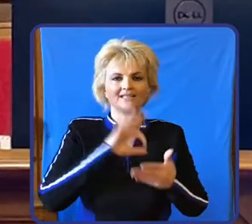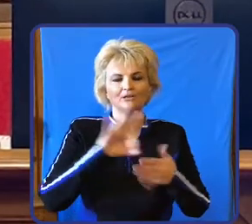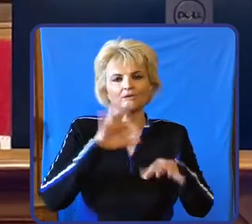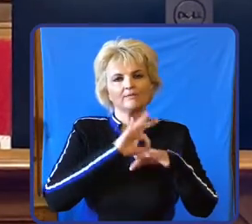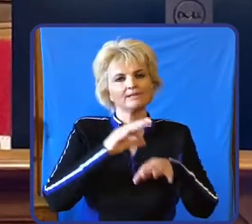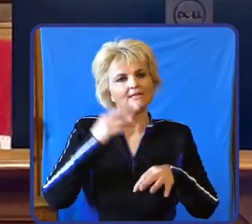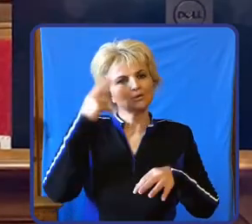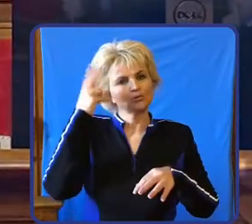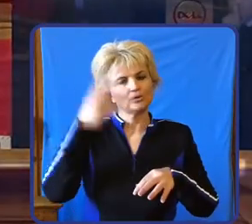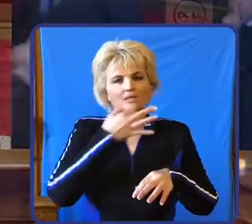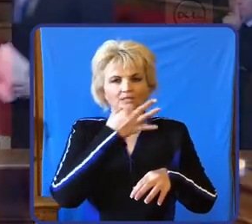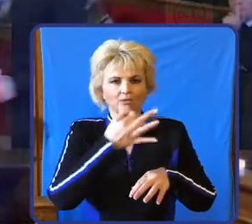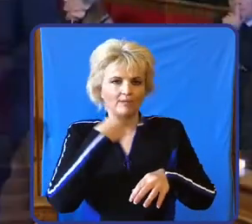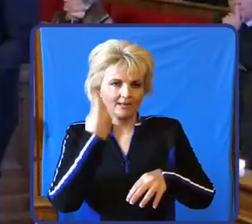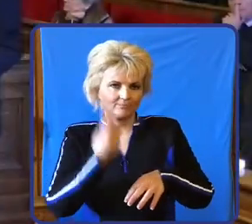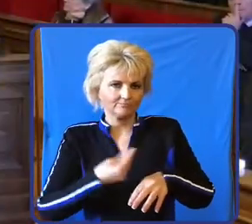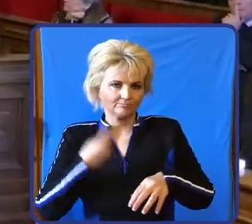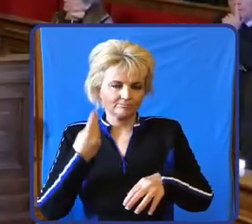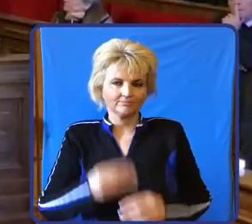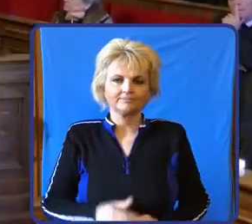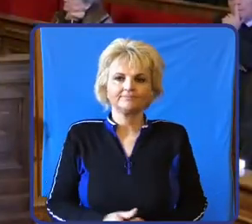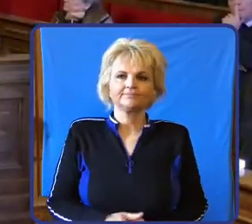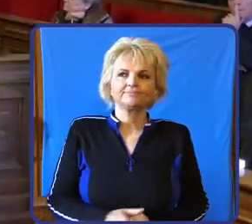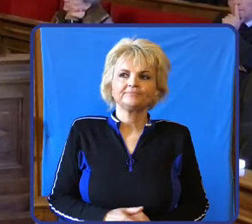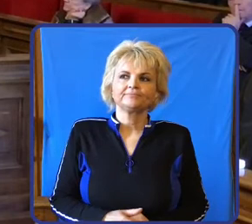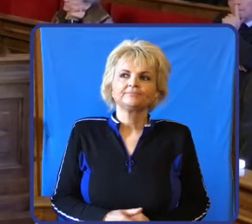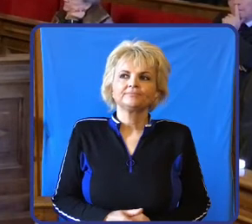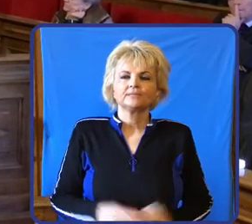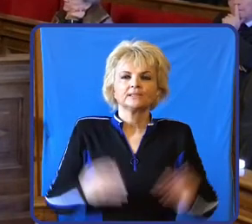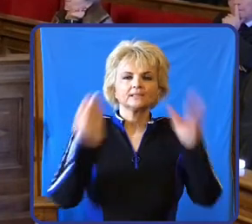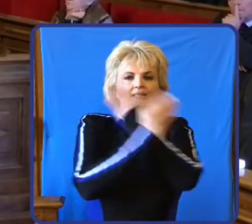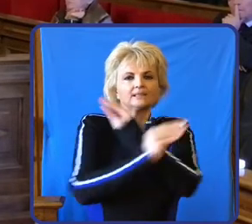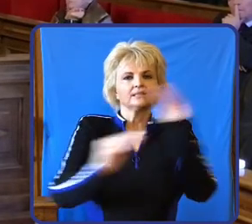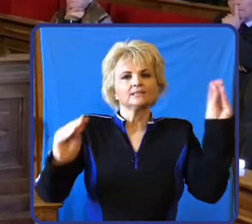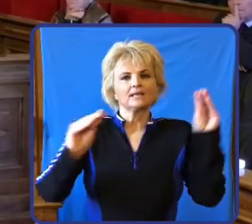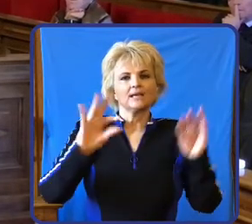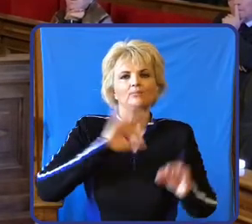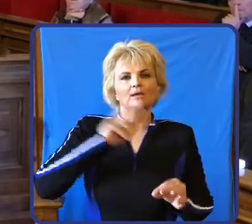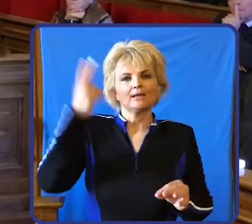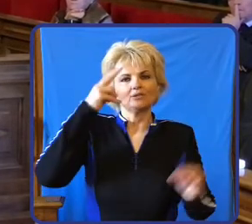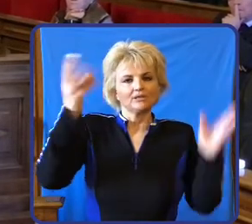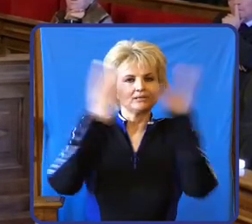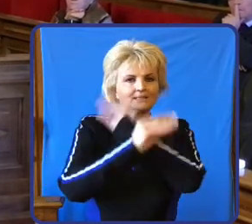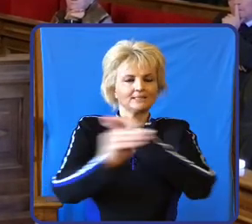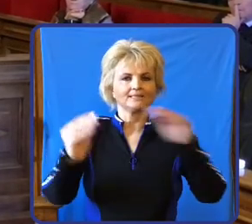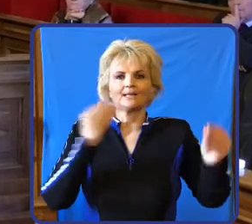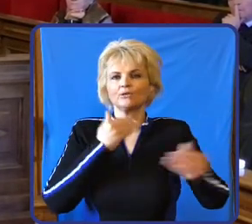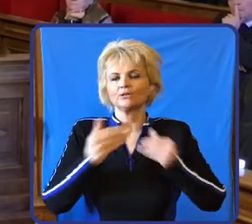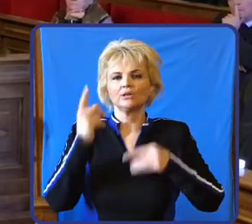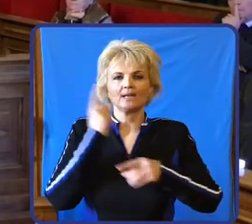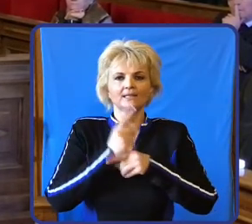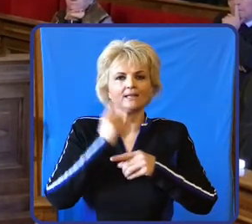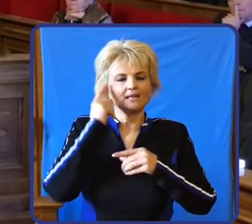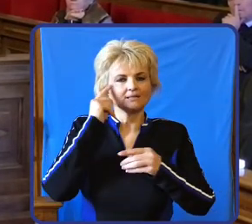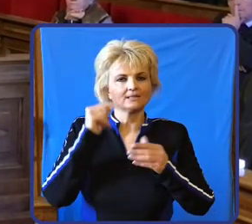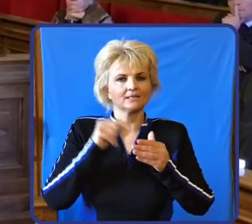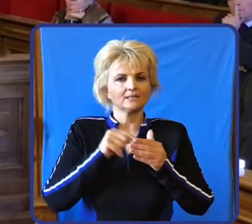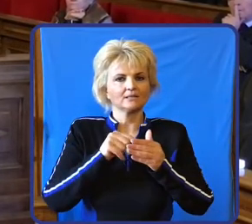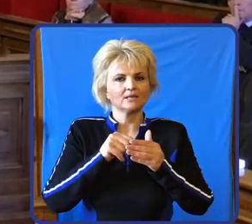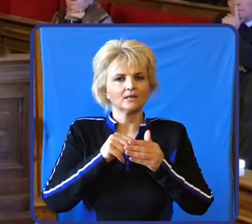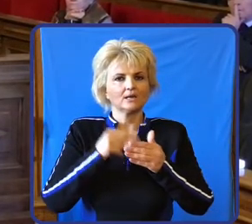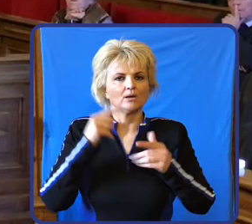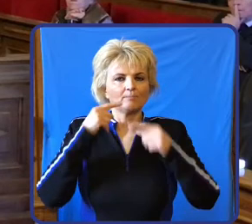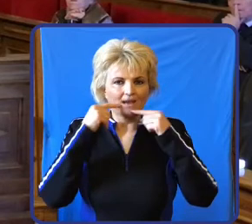hogy terje meg a szóbeli terjesztését. Tisztelt polgármester, tisztelt közgyűlés! A rendelet célja, hogy meghatározza